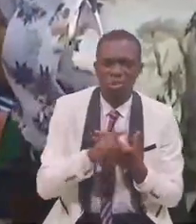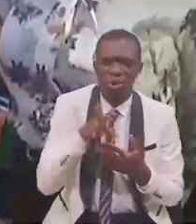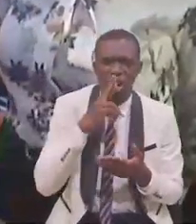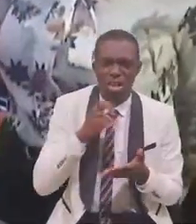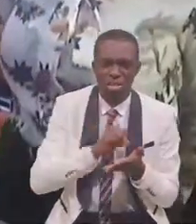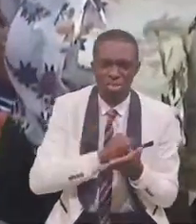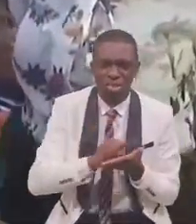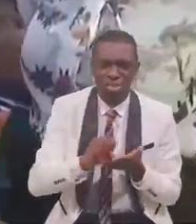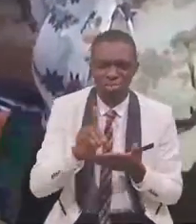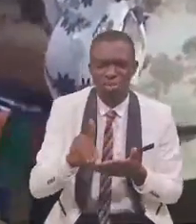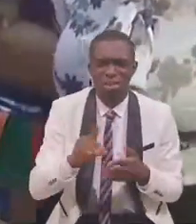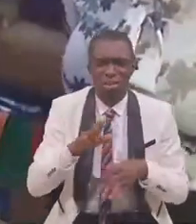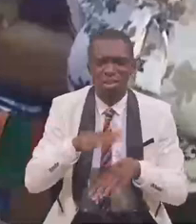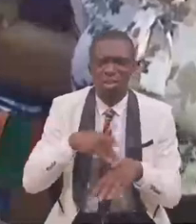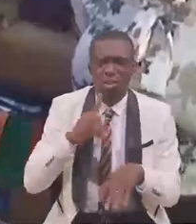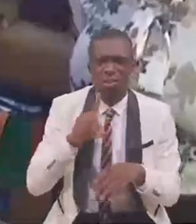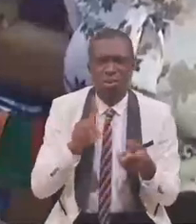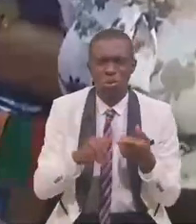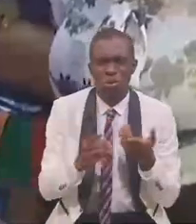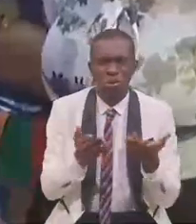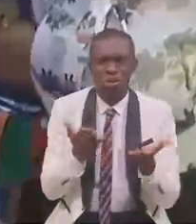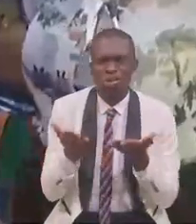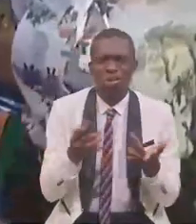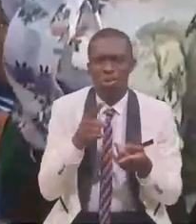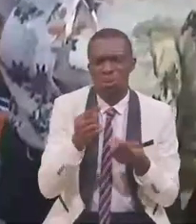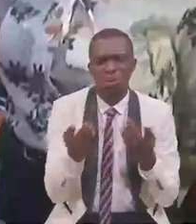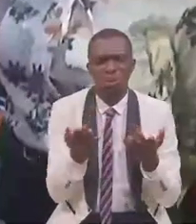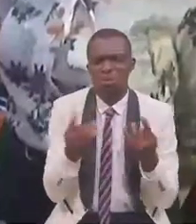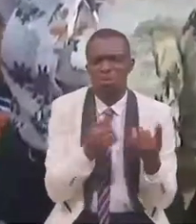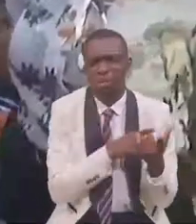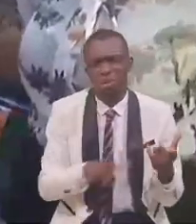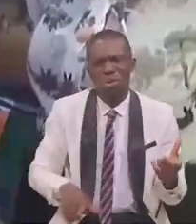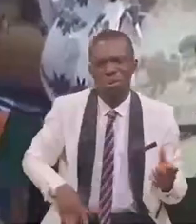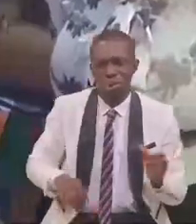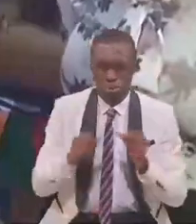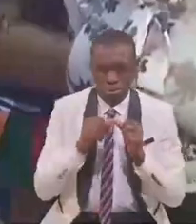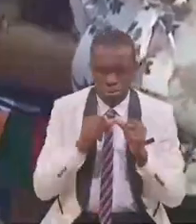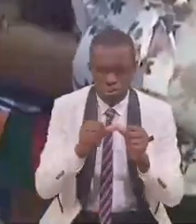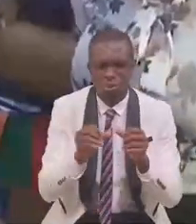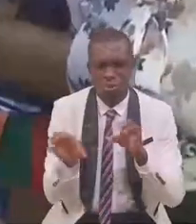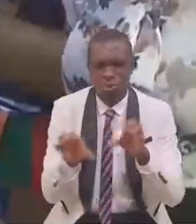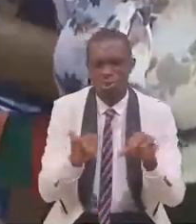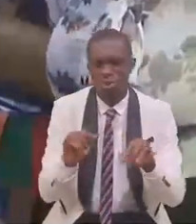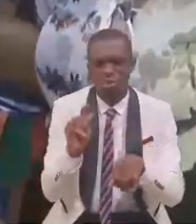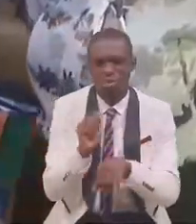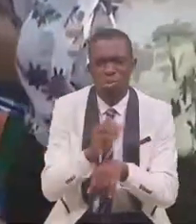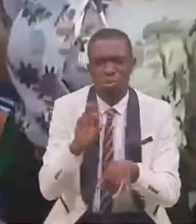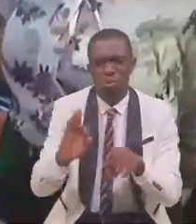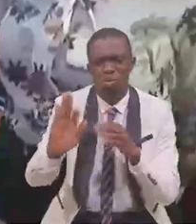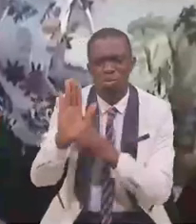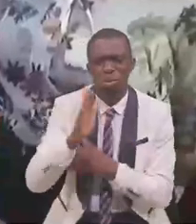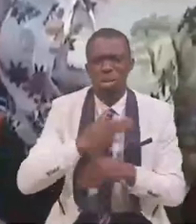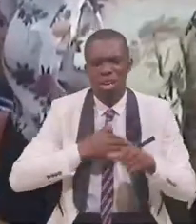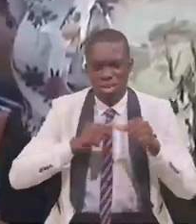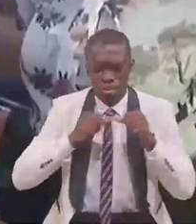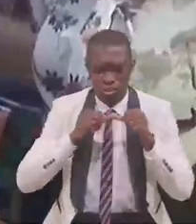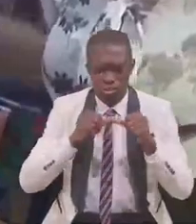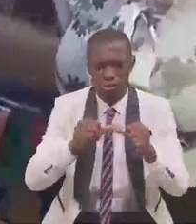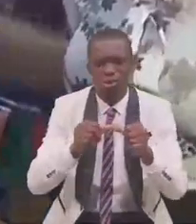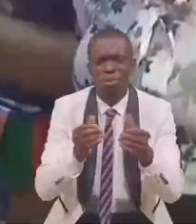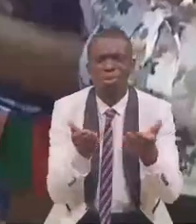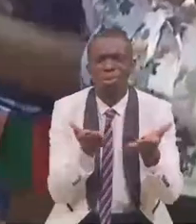servons le Seigneur. Nous faisons son œuvre. Fais son œuvre. Continue de la faire jusqu'à ce que